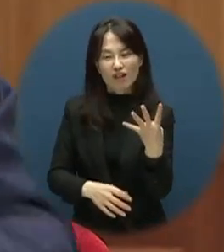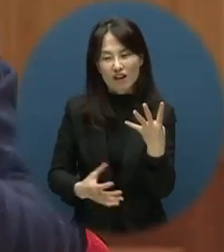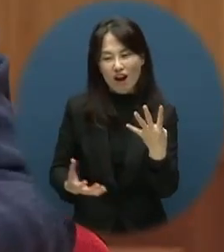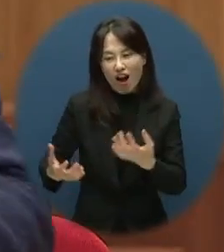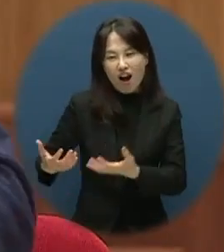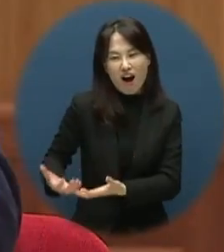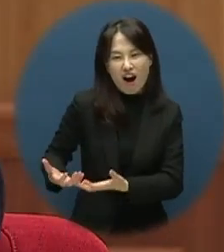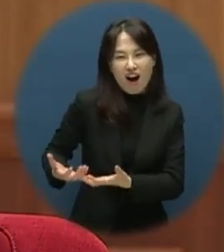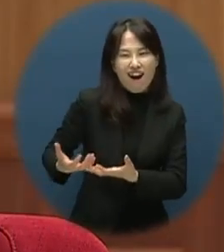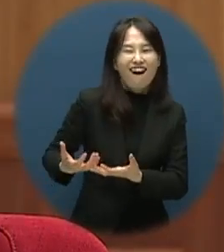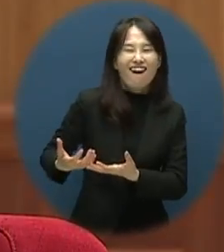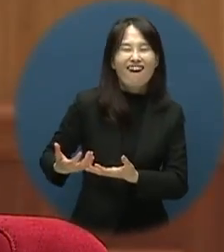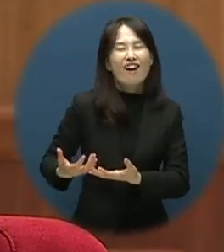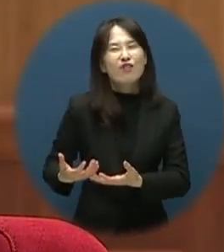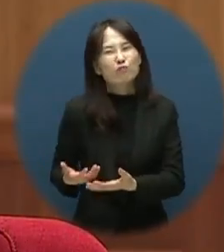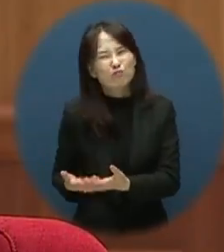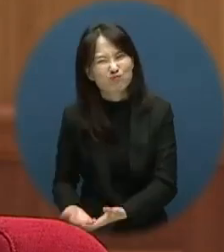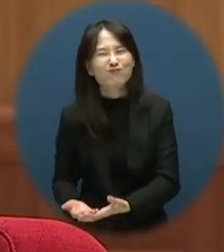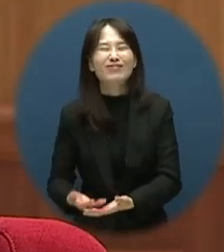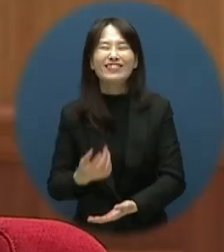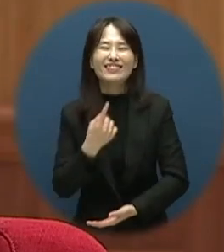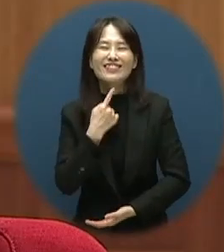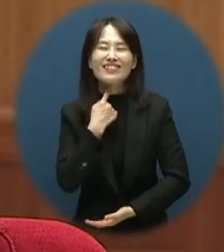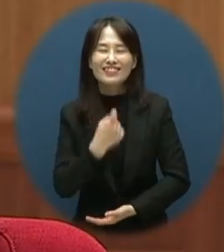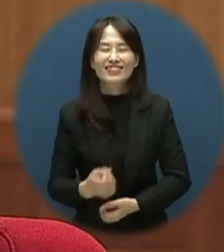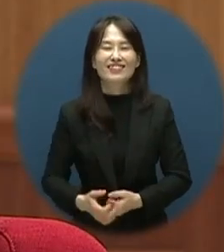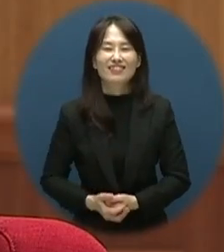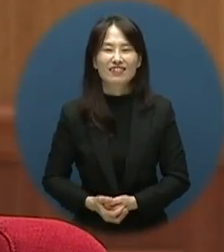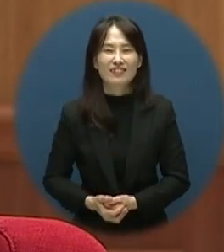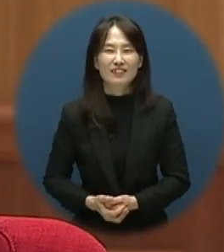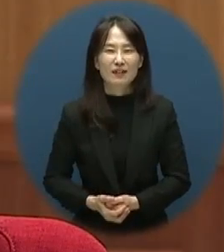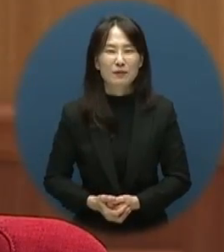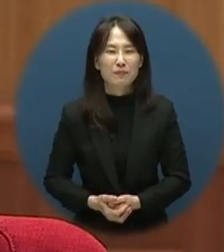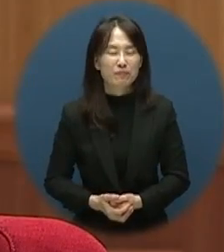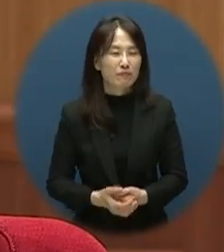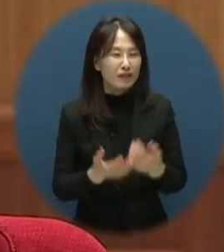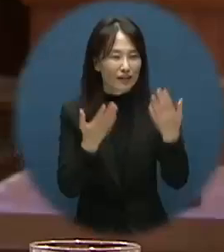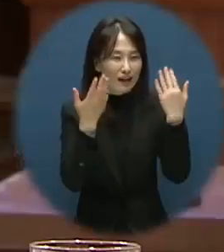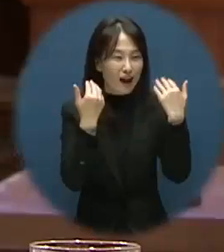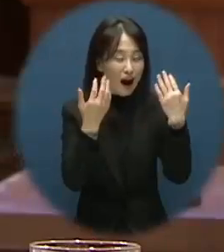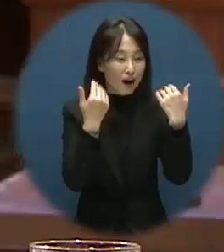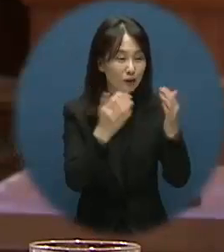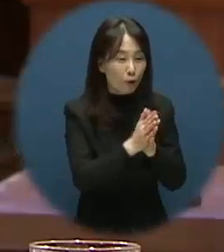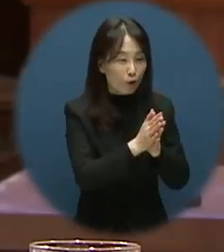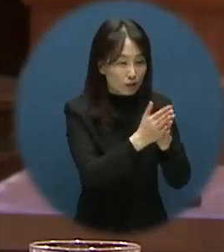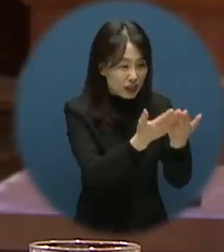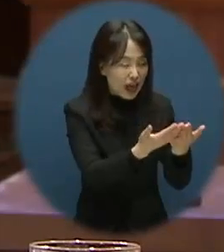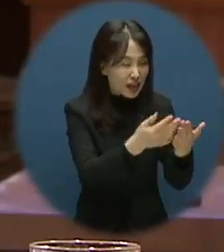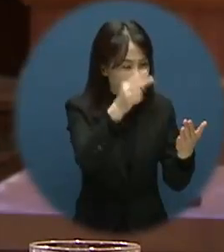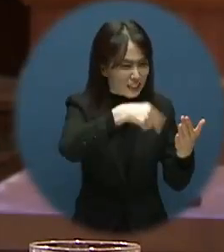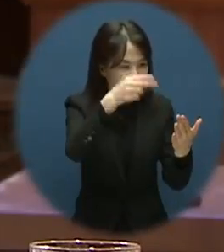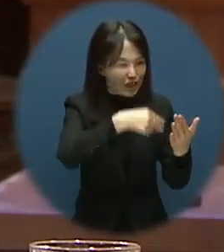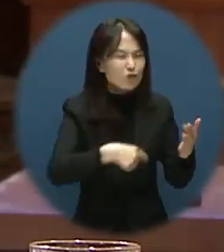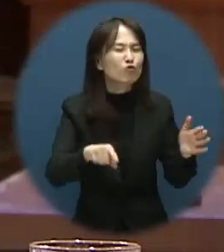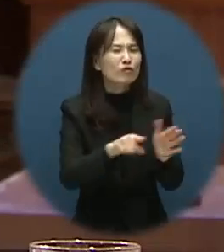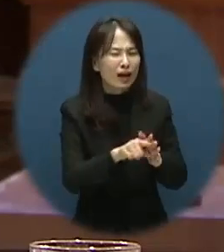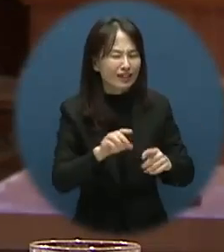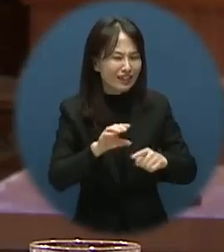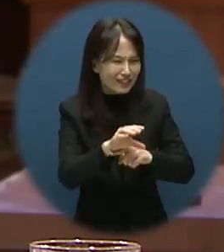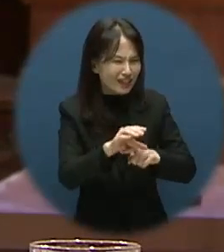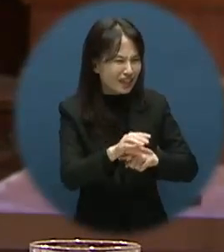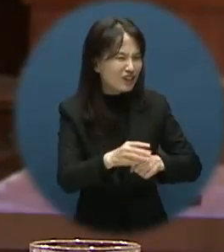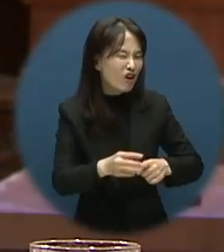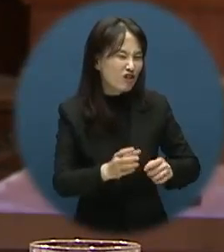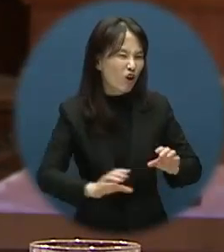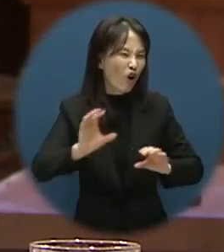이렇게 뚫고 내가 무겁더라고. 학교 교재가 아니라 교재를 읽기 위한 읽기에는 뭐